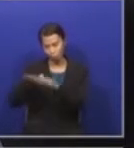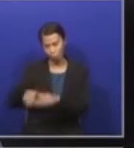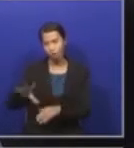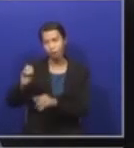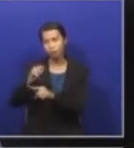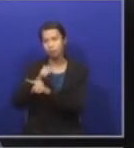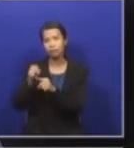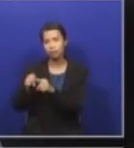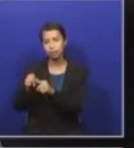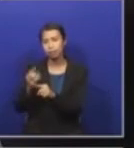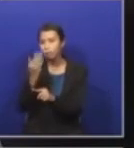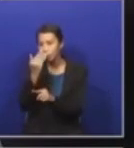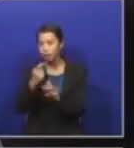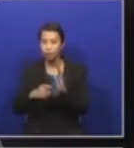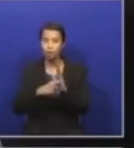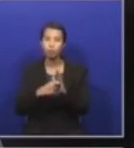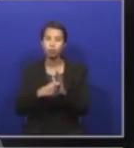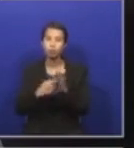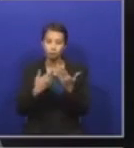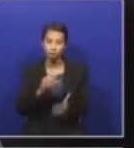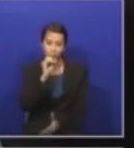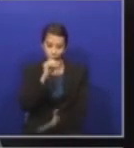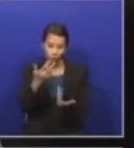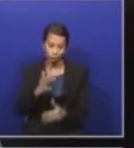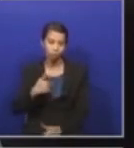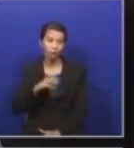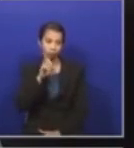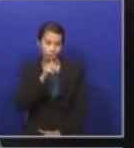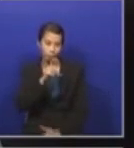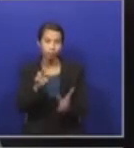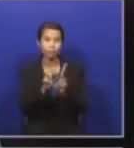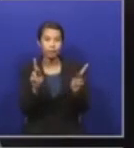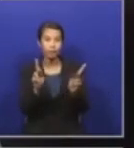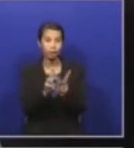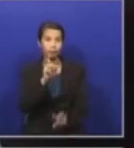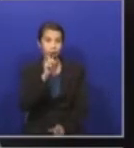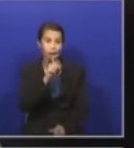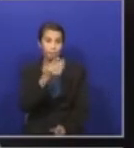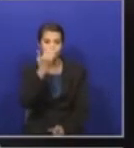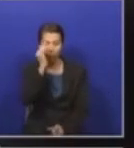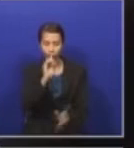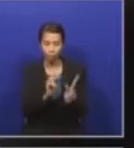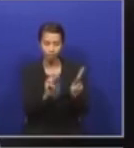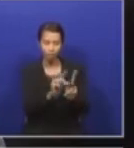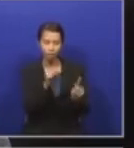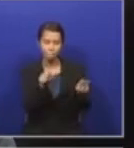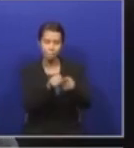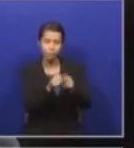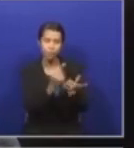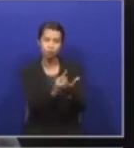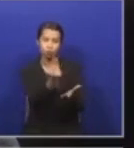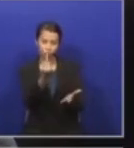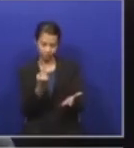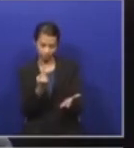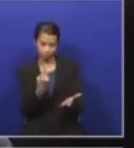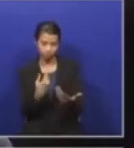จะชี้แจงเหตุผลแล้วก็สอบถามคำถามไปยังกรรมธิการเพราะว่ากรรมธิการเนี่ยเป็นตัวแทนพวกเราครับไปทำหน้าที่ในชั้นกรรมธิการถึง